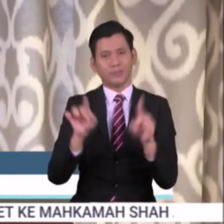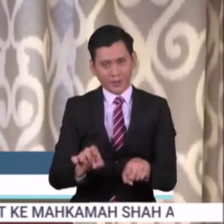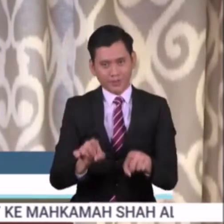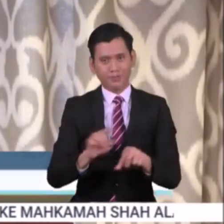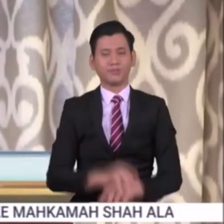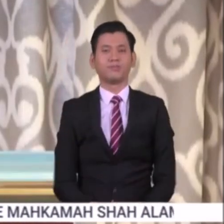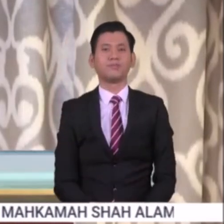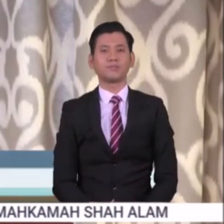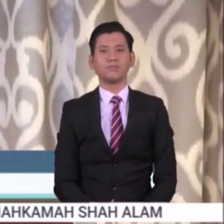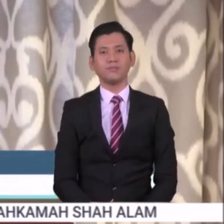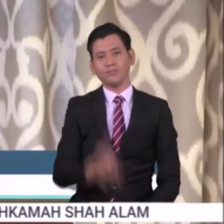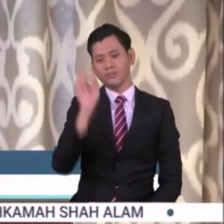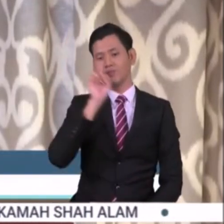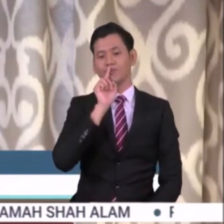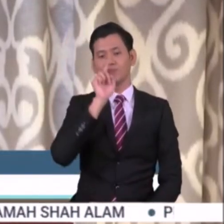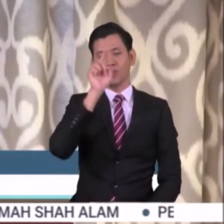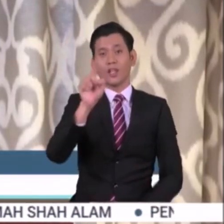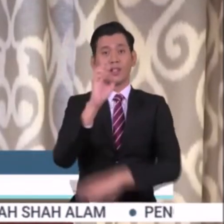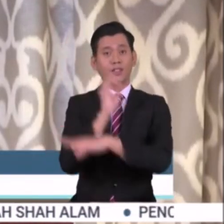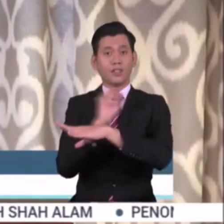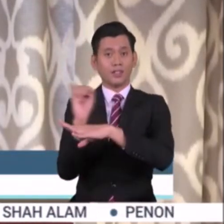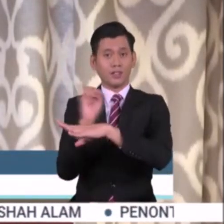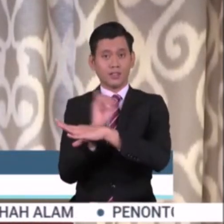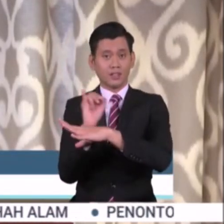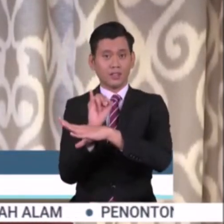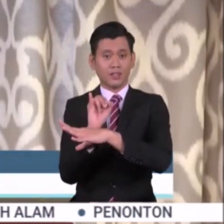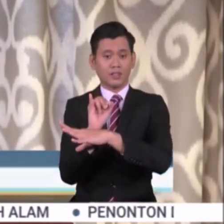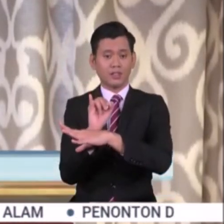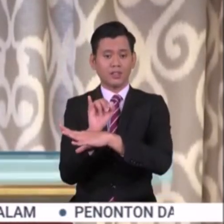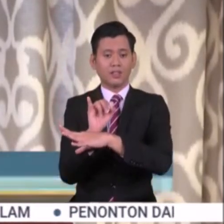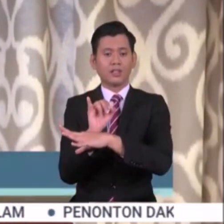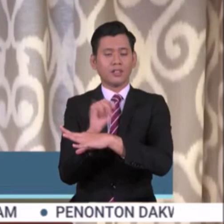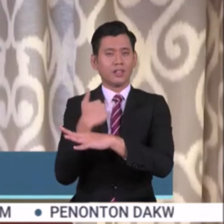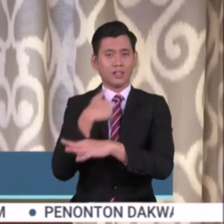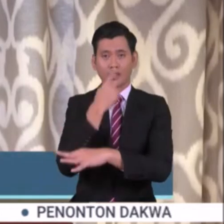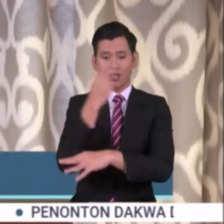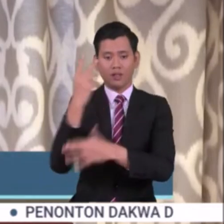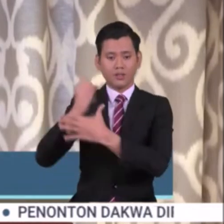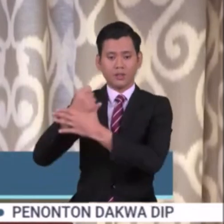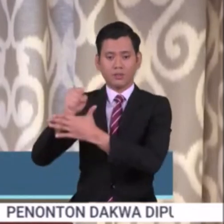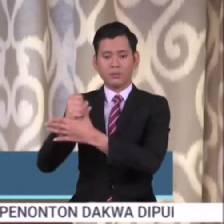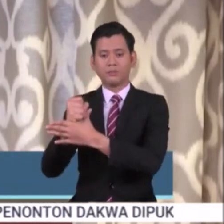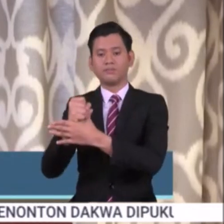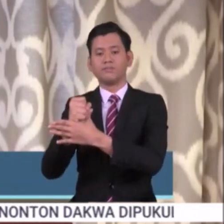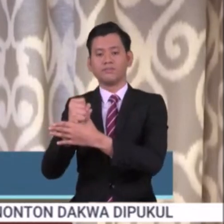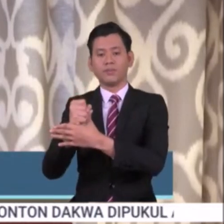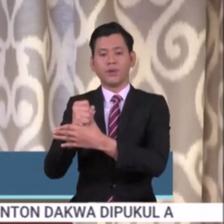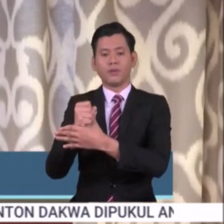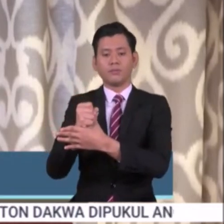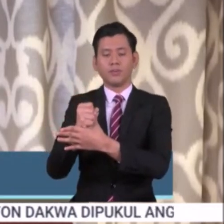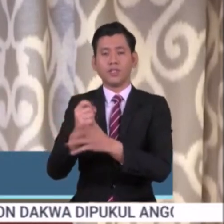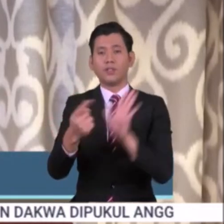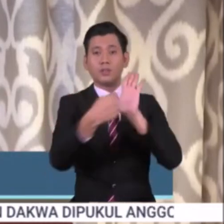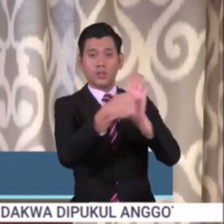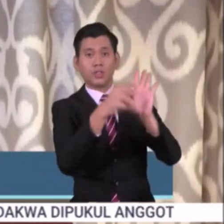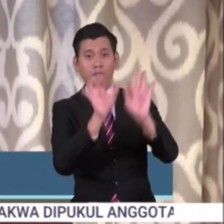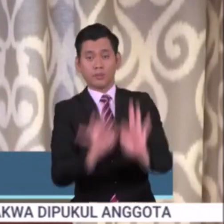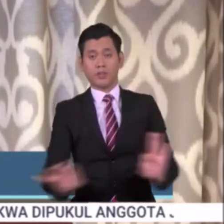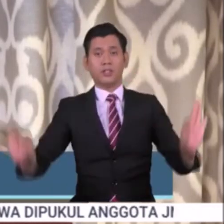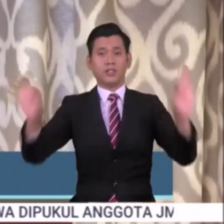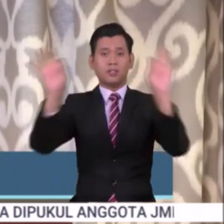The president of the CNM industry within the Bursa Malaysia signifies its